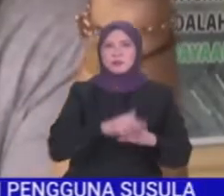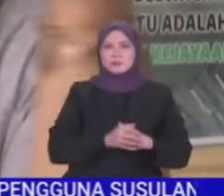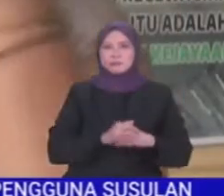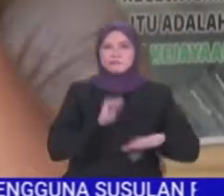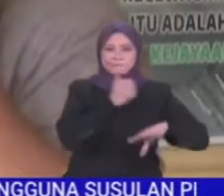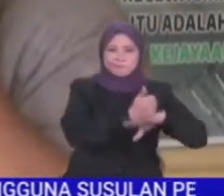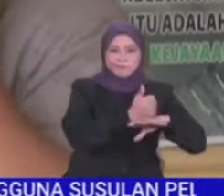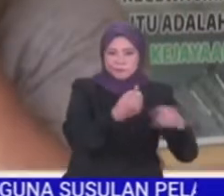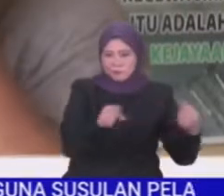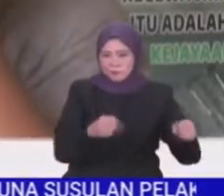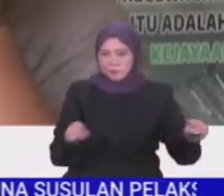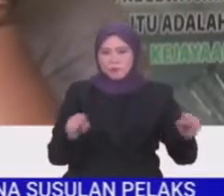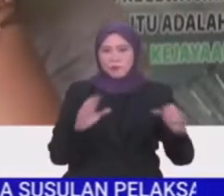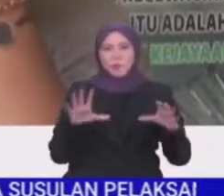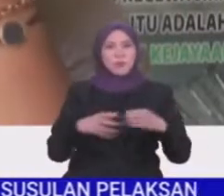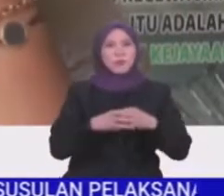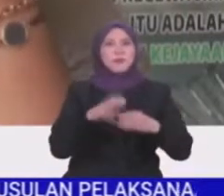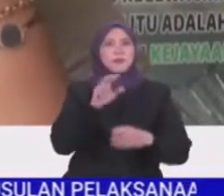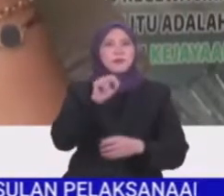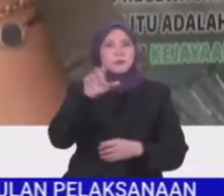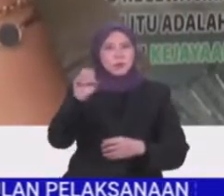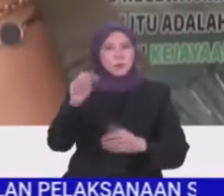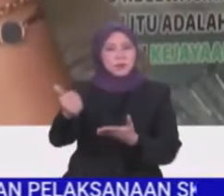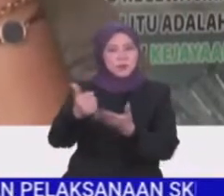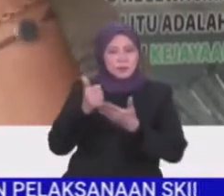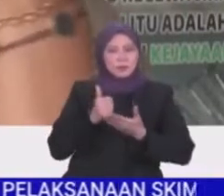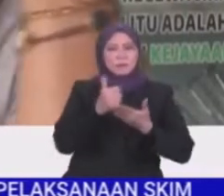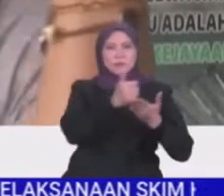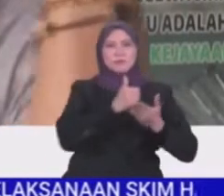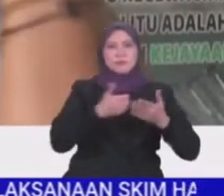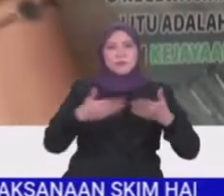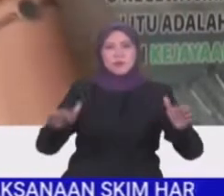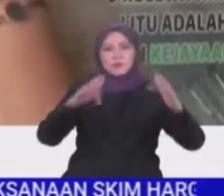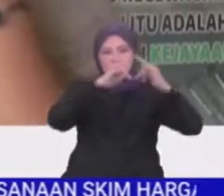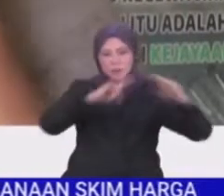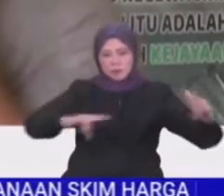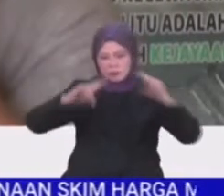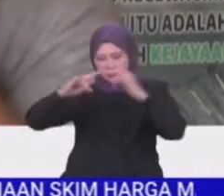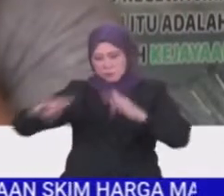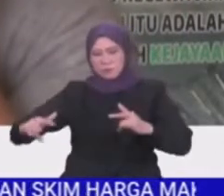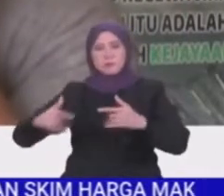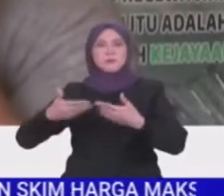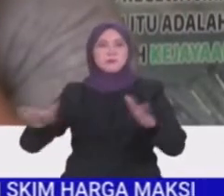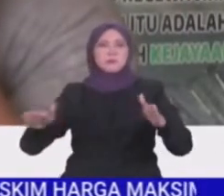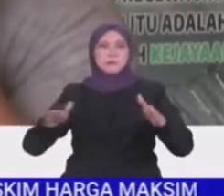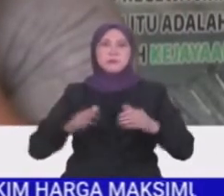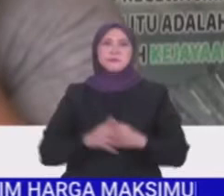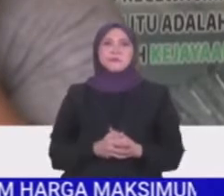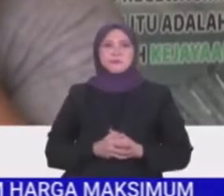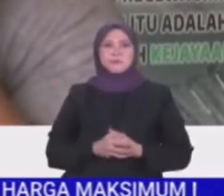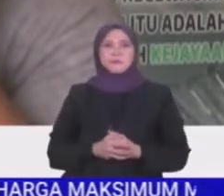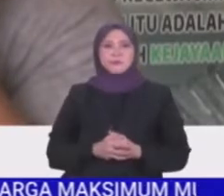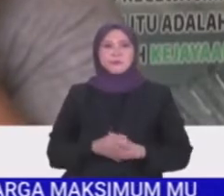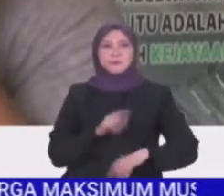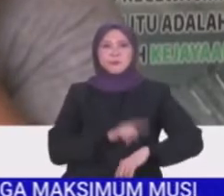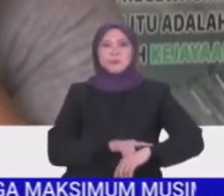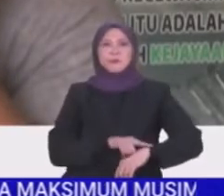dekat situ. Badan-badan NGO adalah yang datang untuk bantu buka khemah apa semua. So, bila